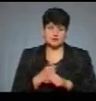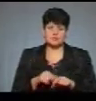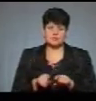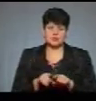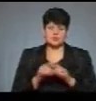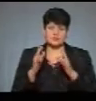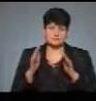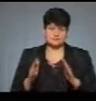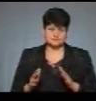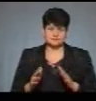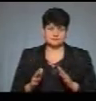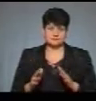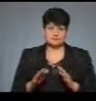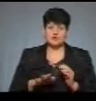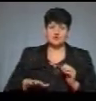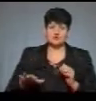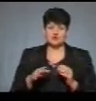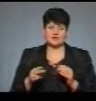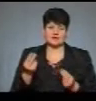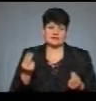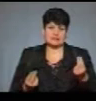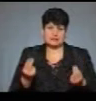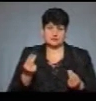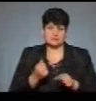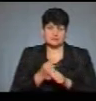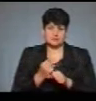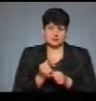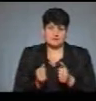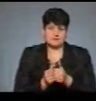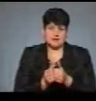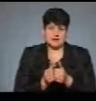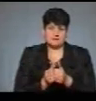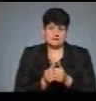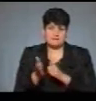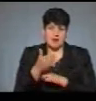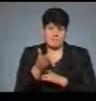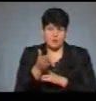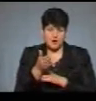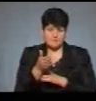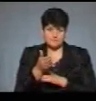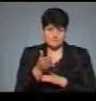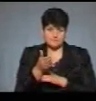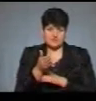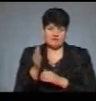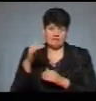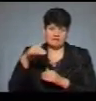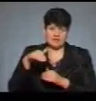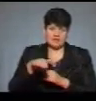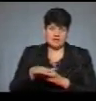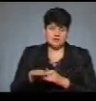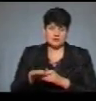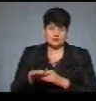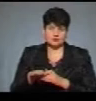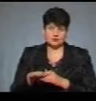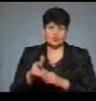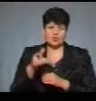ярмарк. Зона атракціонів працює біля прапора. Внизу по бульвару, по